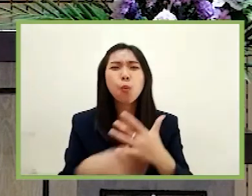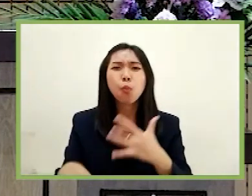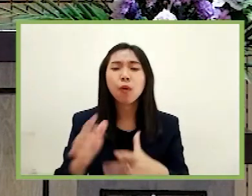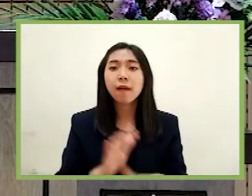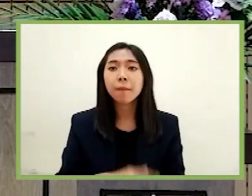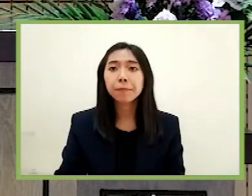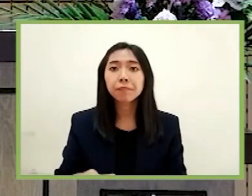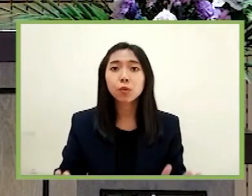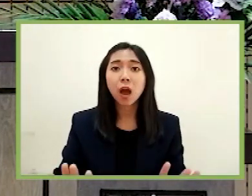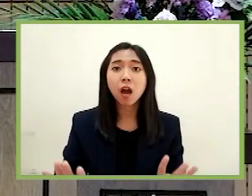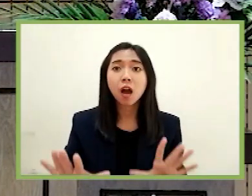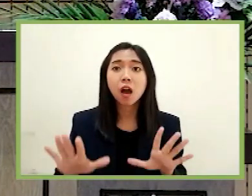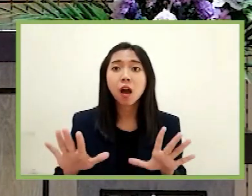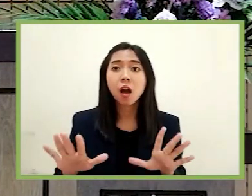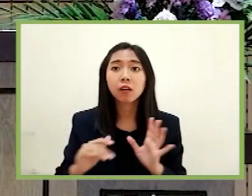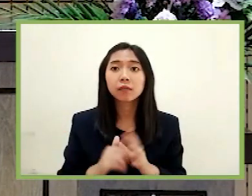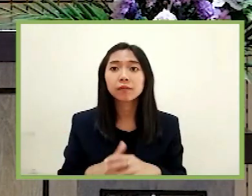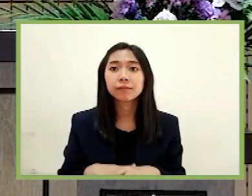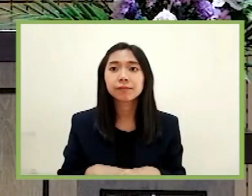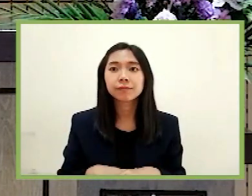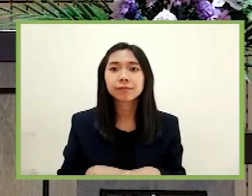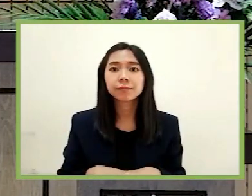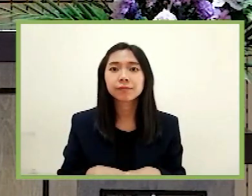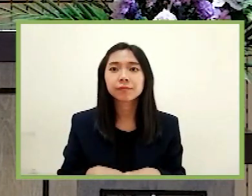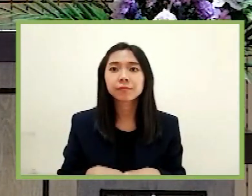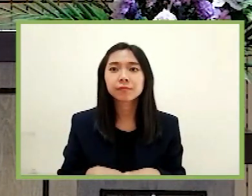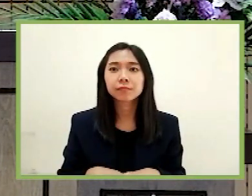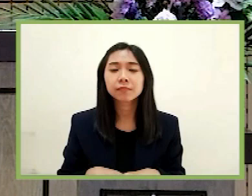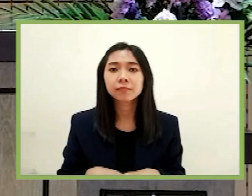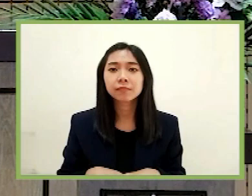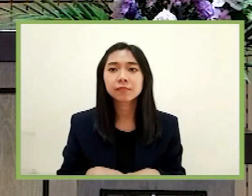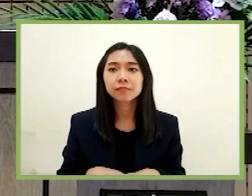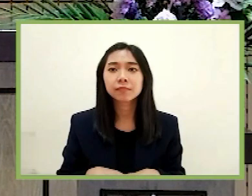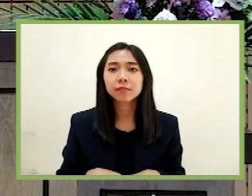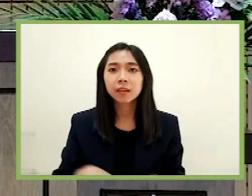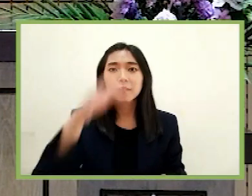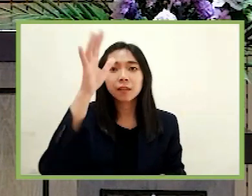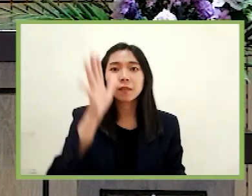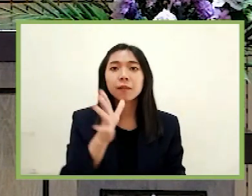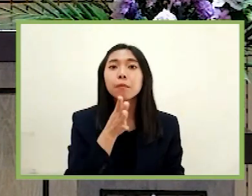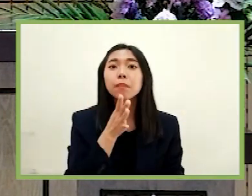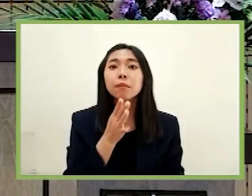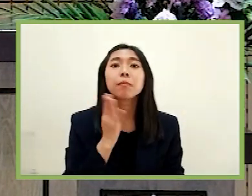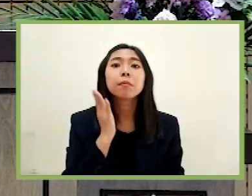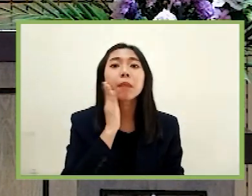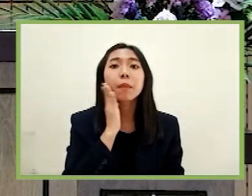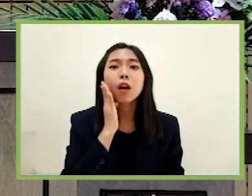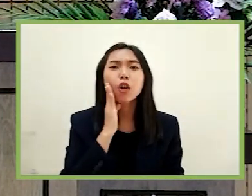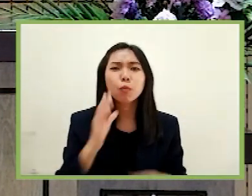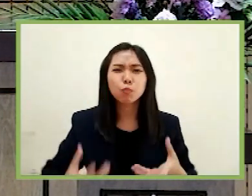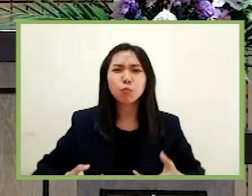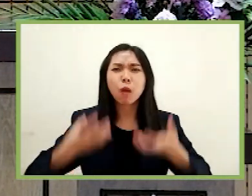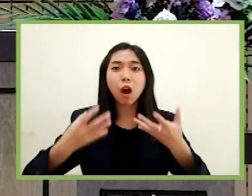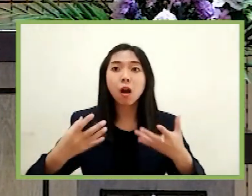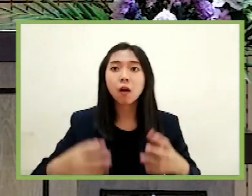Kakak sudah castol gak juga diberesin ibunya kemudian marah-marah